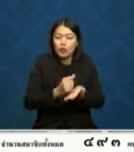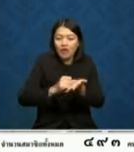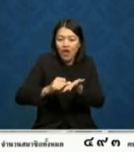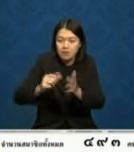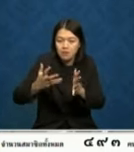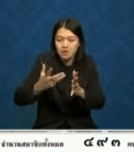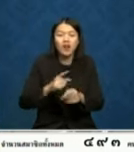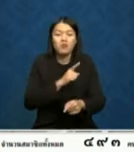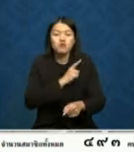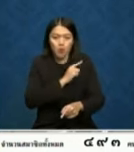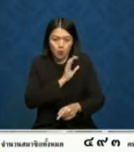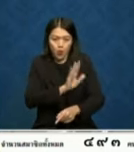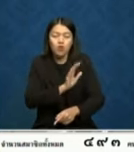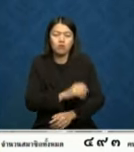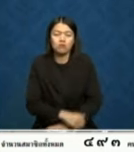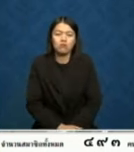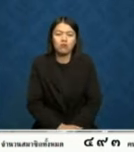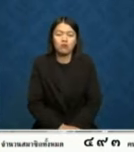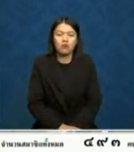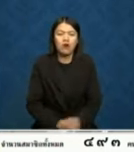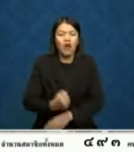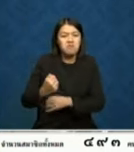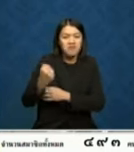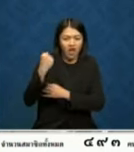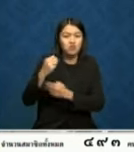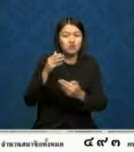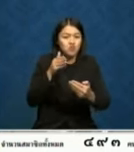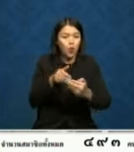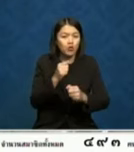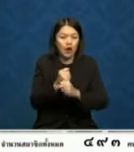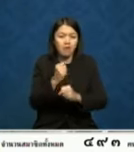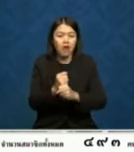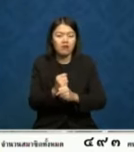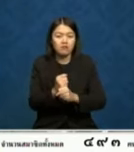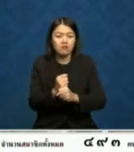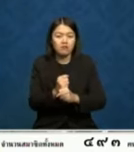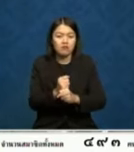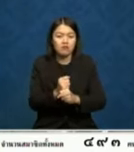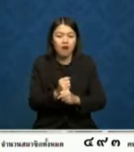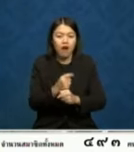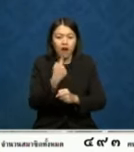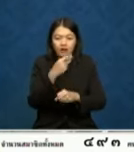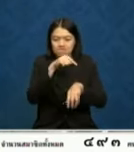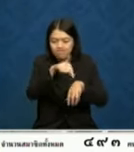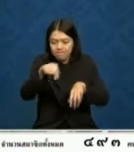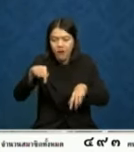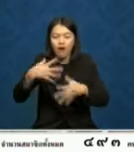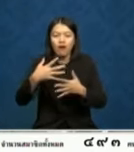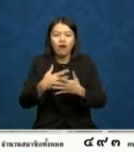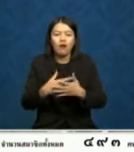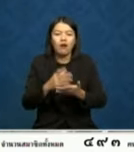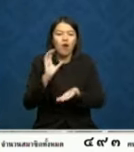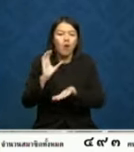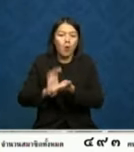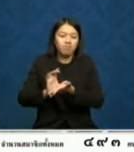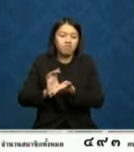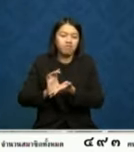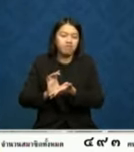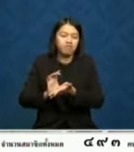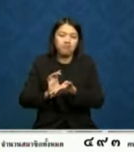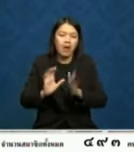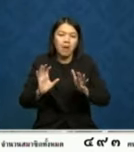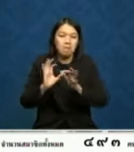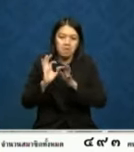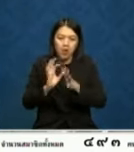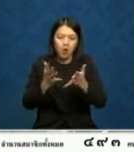พันธกิจที่เกี่ยวข้องด้วยซ้ำและท่านมีอำนาจโดยตรงที่จะต้องดำเนินคดีต่อผู้ที่มีส่วนเกี่ยวข้องแต่งบประมาณต่างๆไม่มี